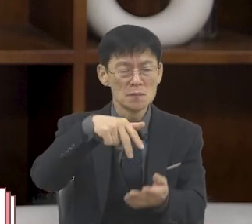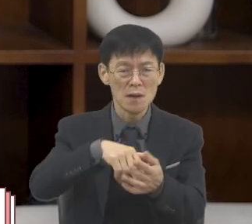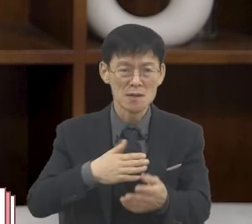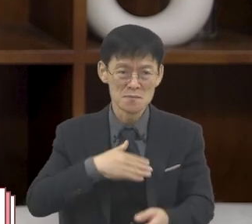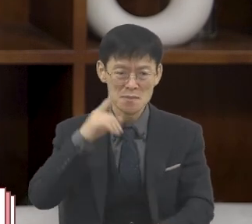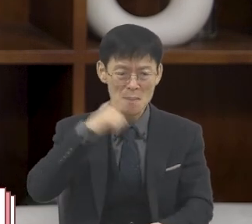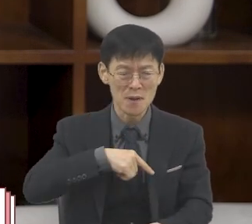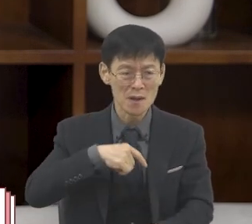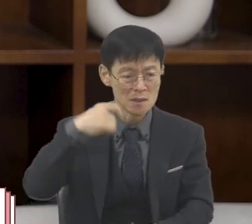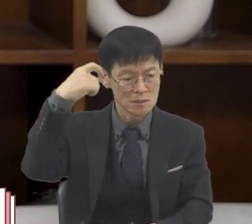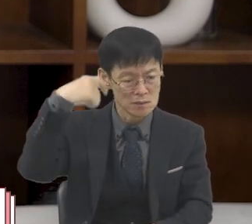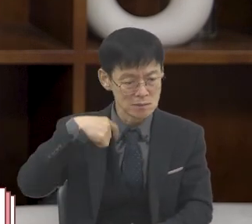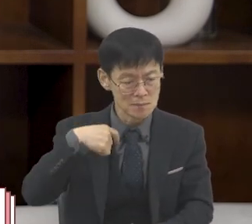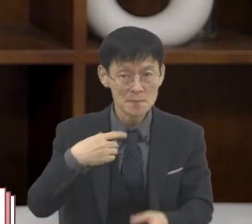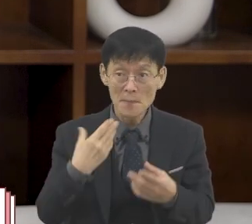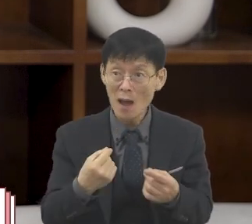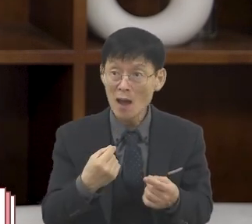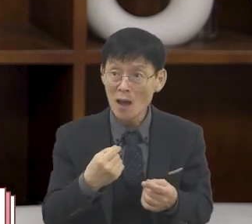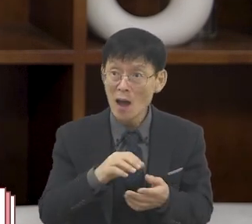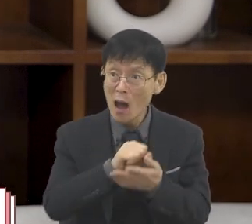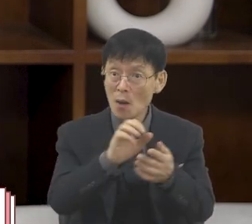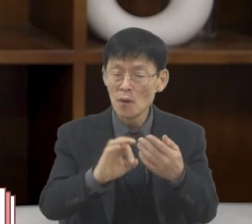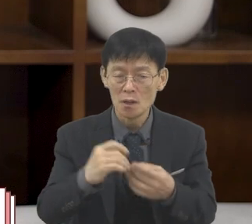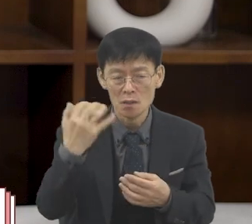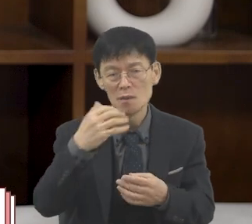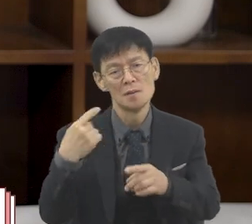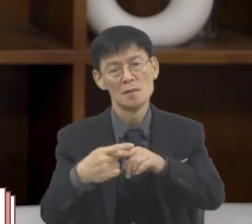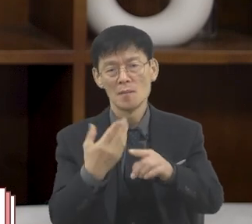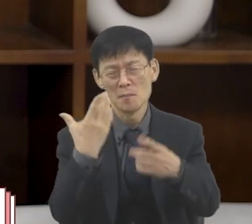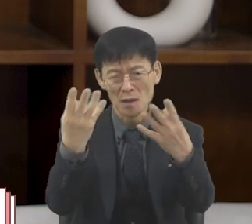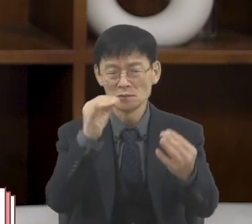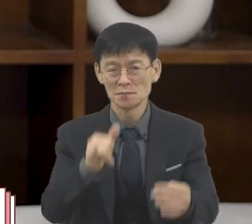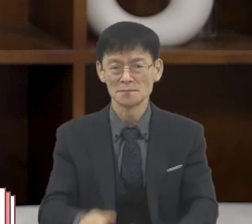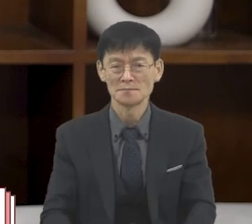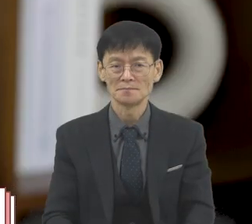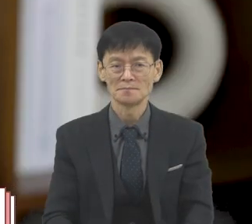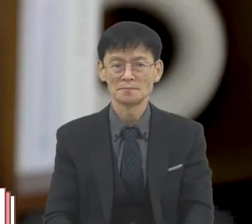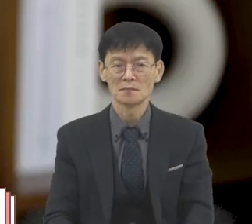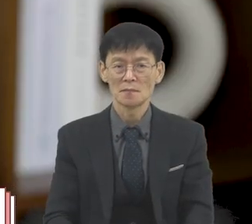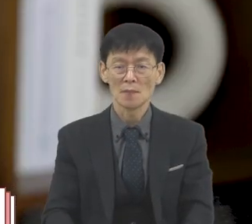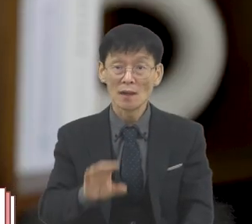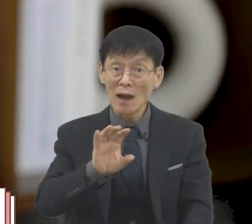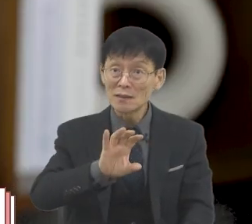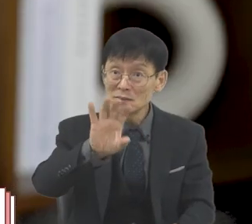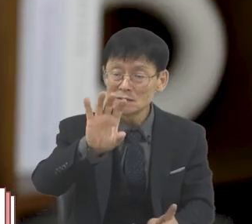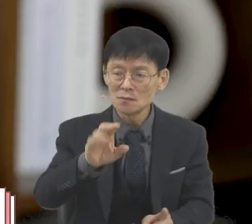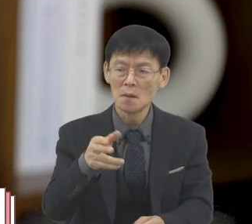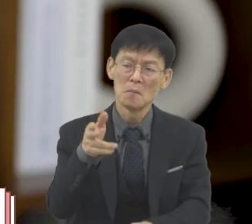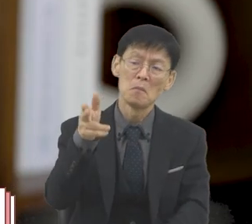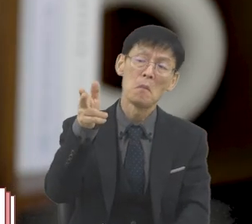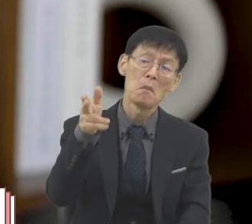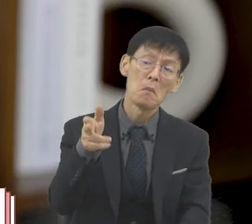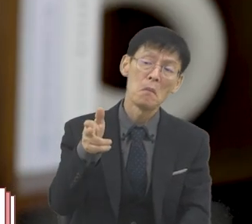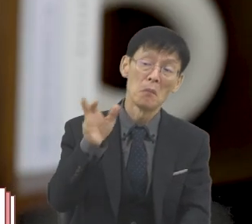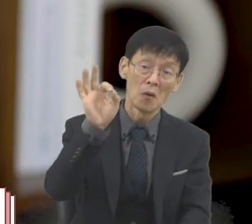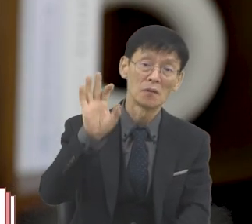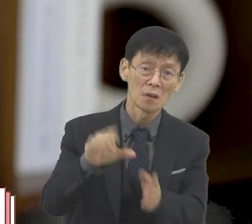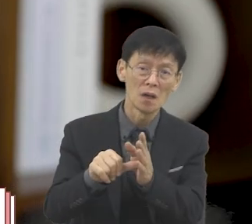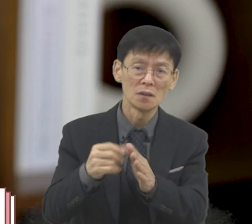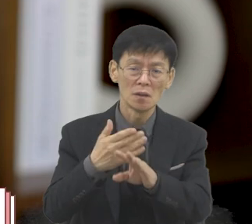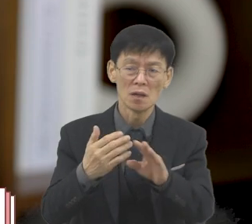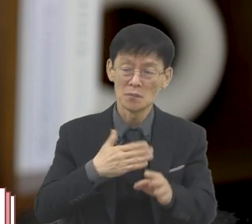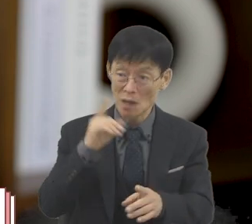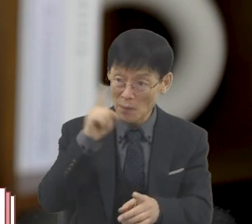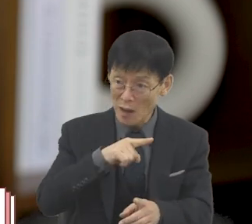상대방이 성적 수치심과 불쾌감을 느껴 성희롱이 되는 사례들이 있네요. 내가 올리는 사진이나 나의 눈빛이